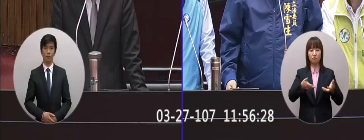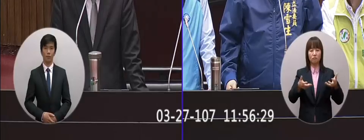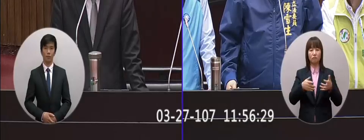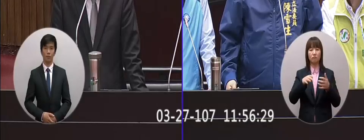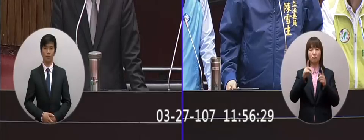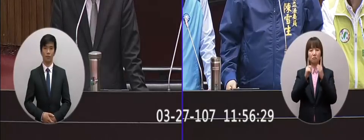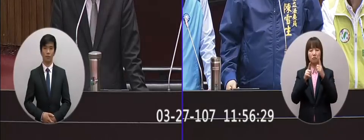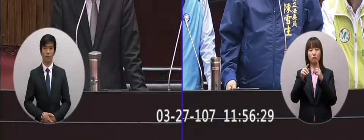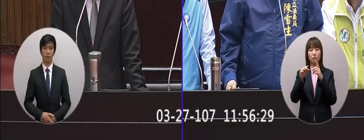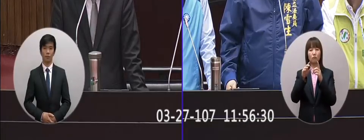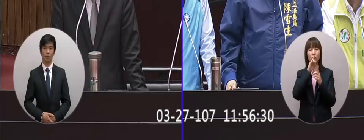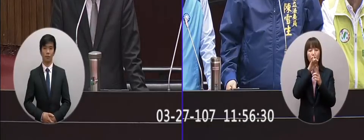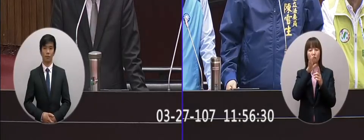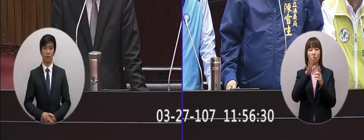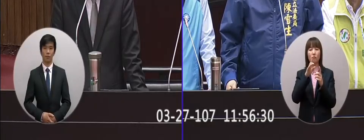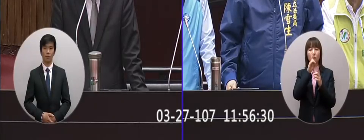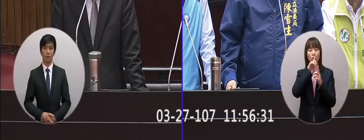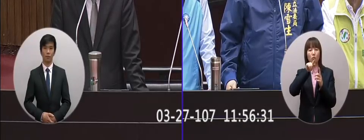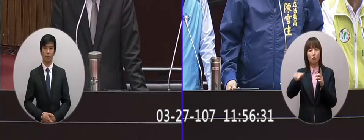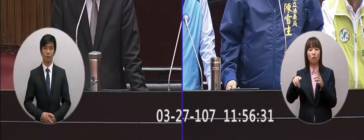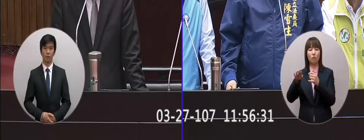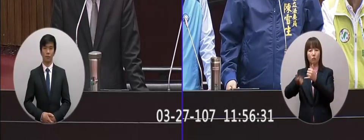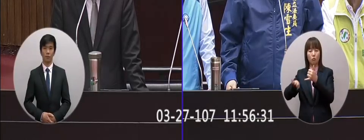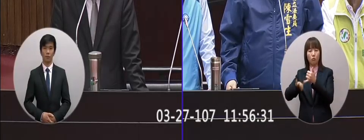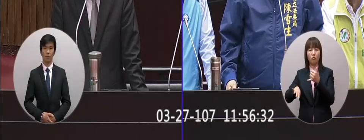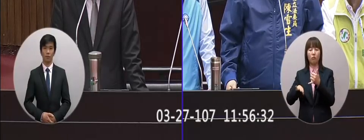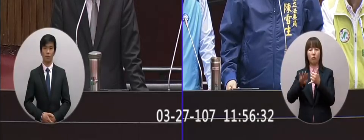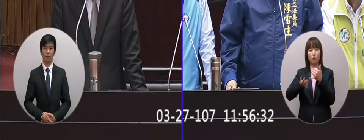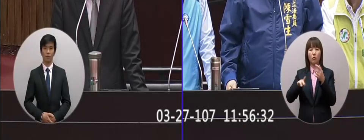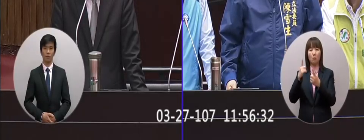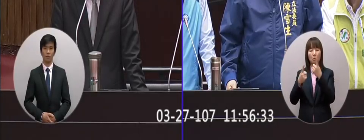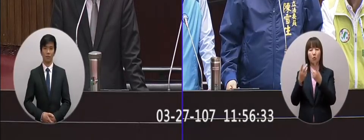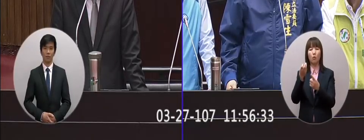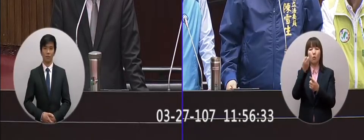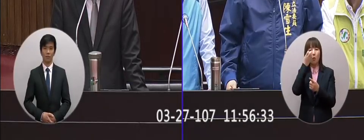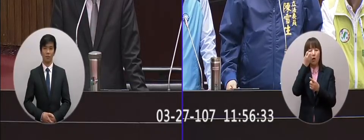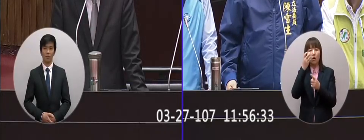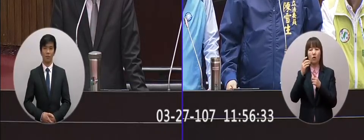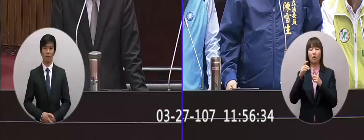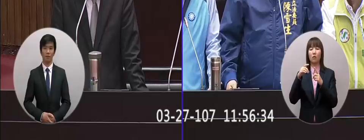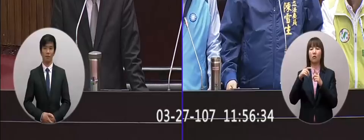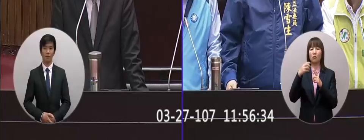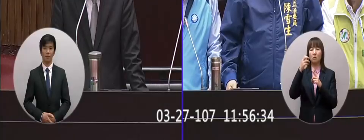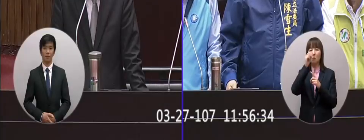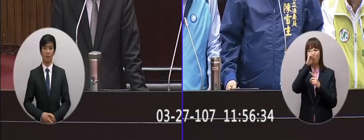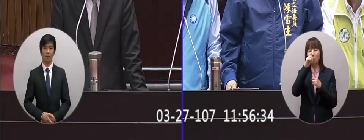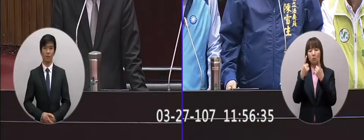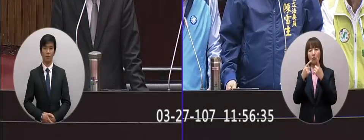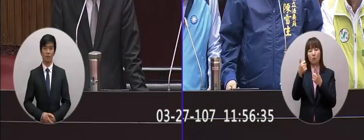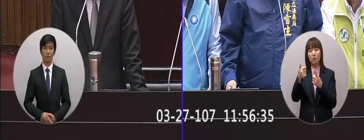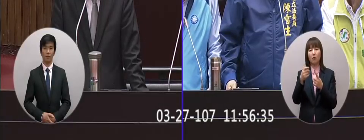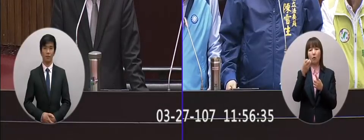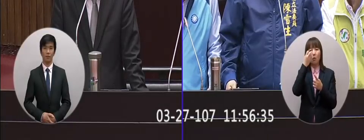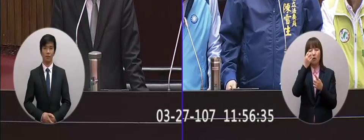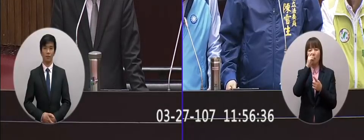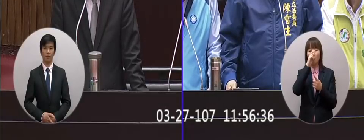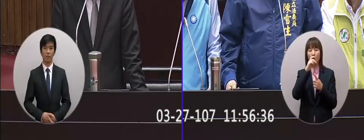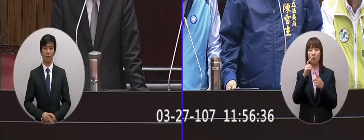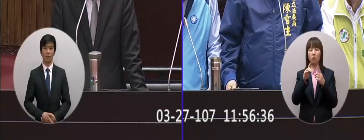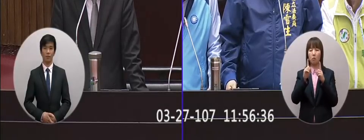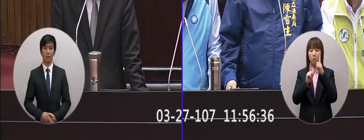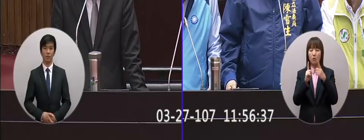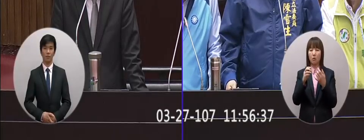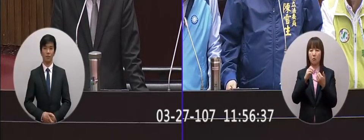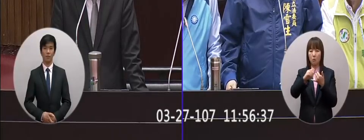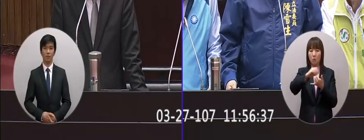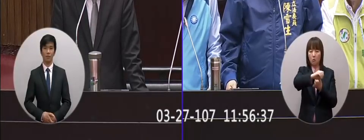中部好，中部又比南部好，南部又比花东、宜兰好。那么花东、宜兰又比我们离岛